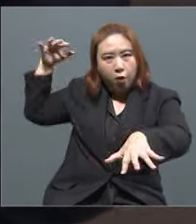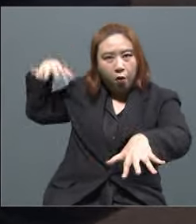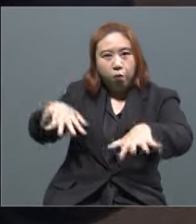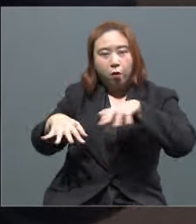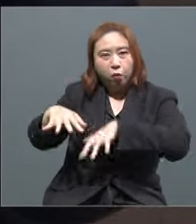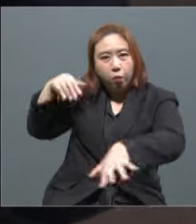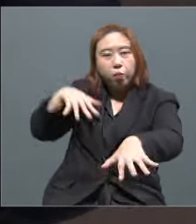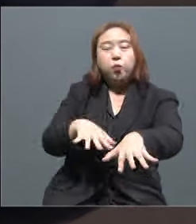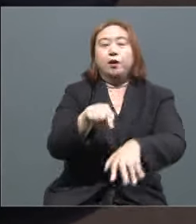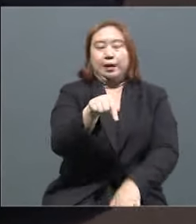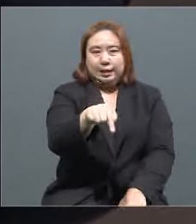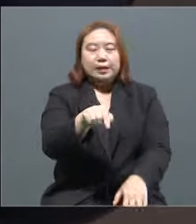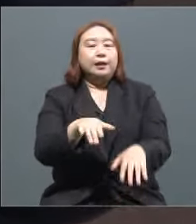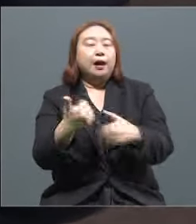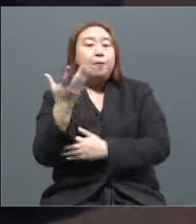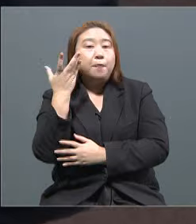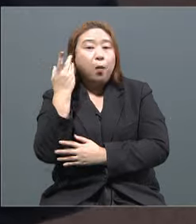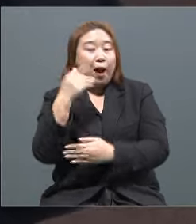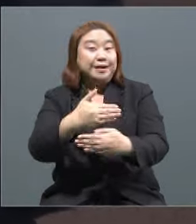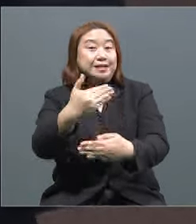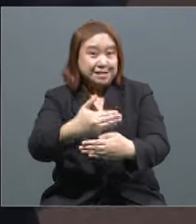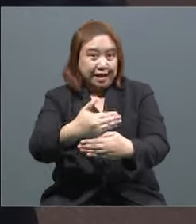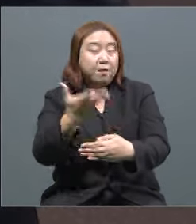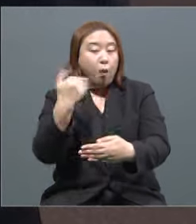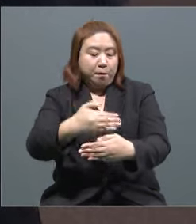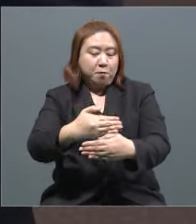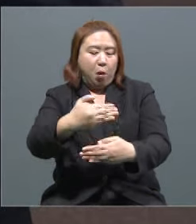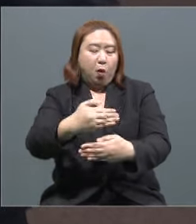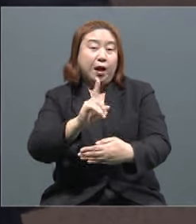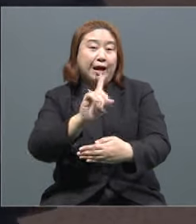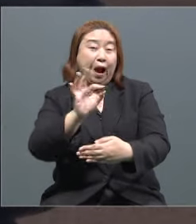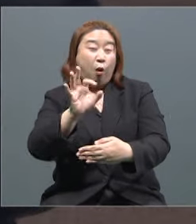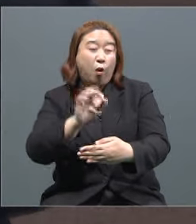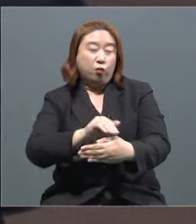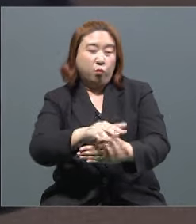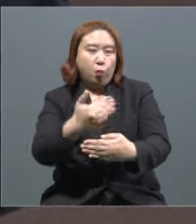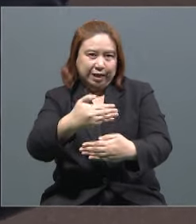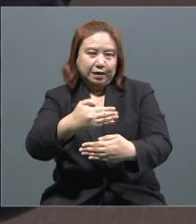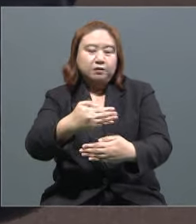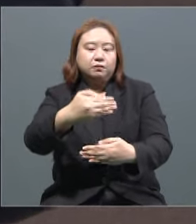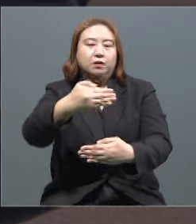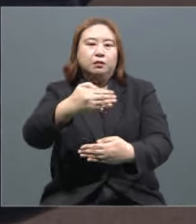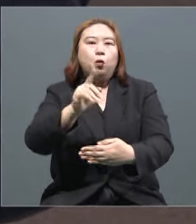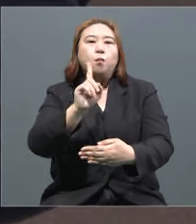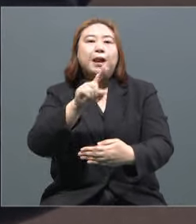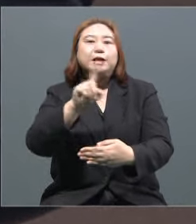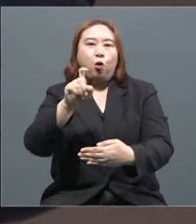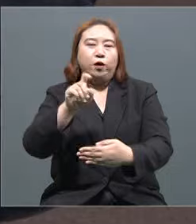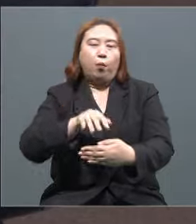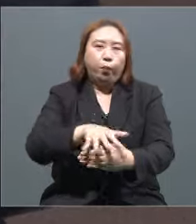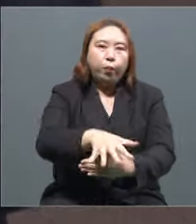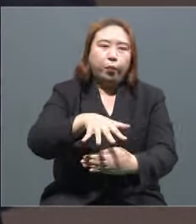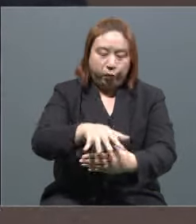ระยานะครับประมาณจากเมื่อวานประมาณ900นะครับวันนี้เป็นประมาณสัก 1,100 นะครับเพื่อที่จะพร่องน้ำในช่วงของ